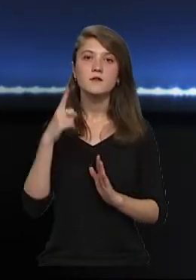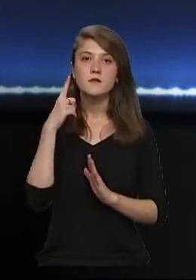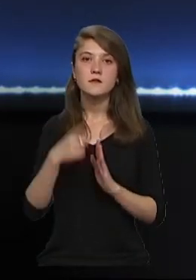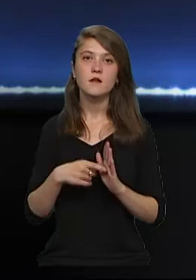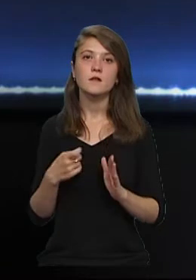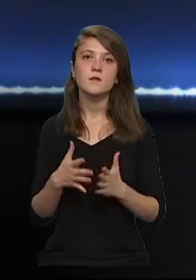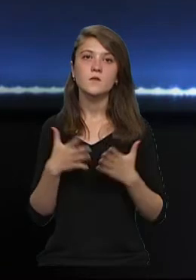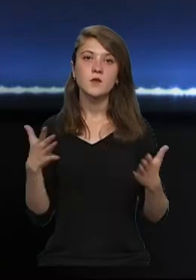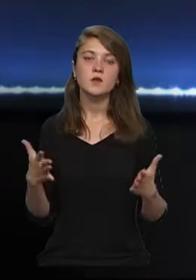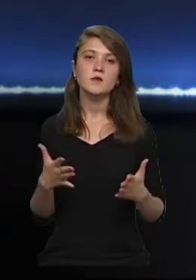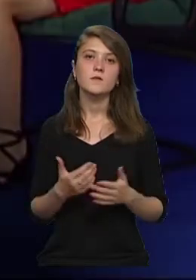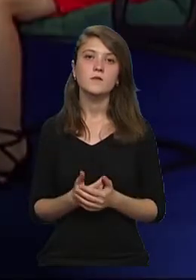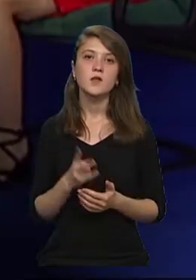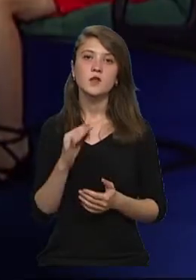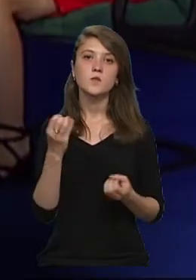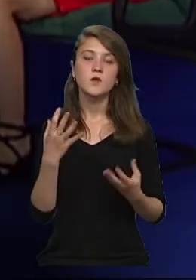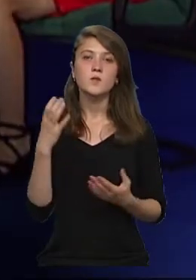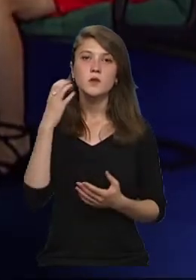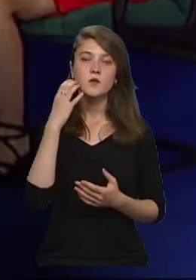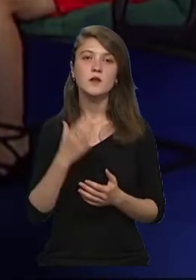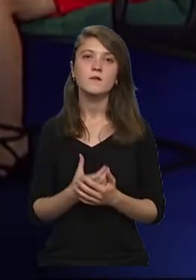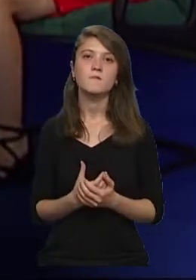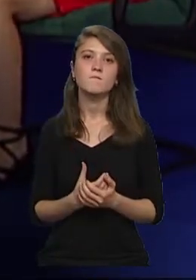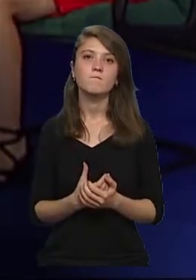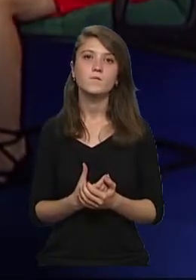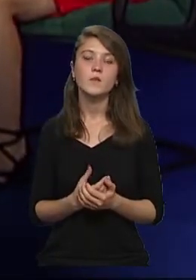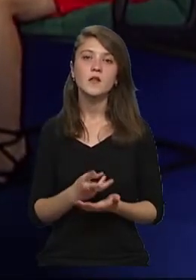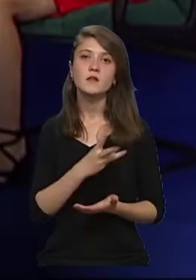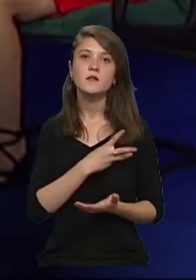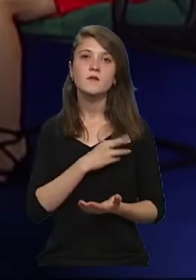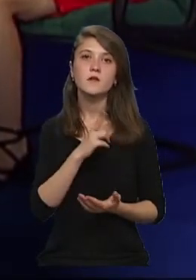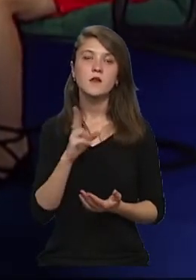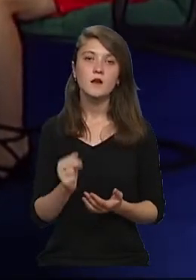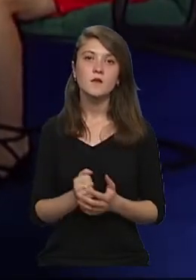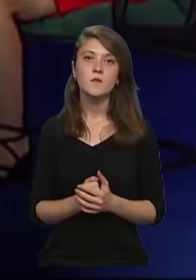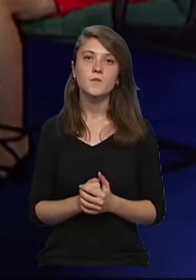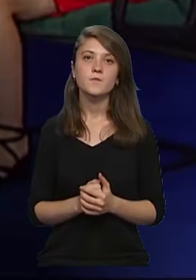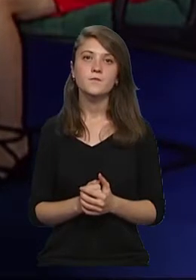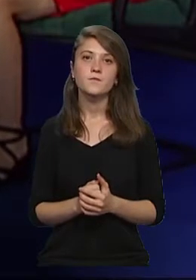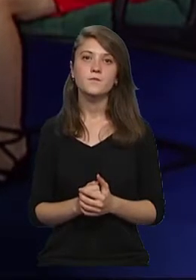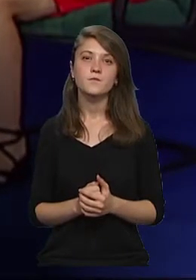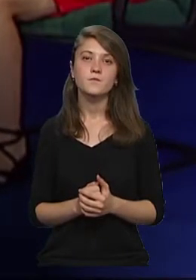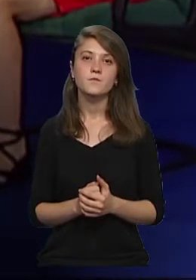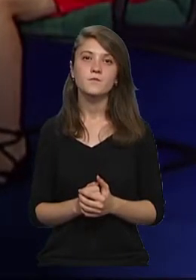чим просто послухати. Дякую. Ініціатива, яка